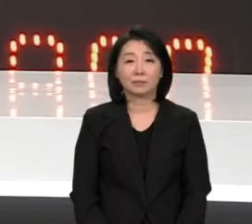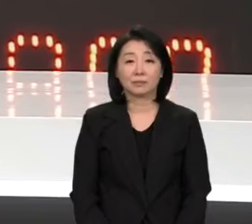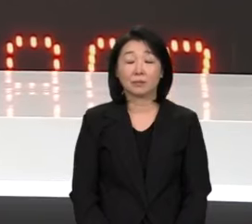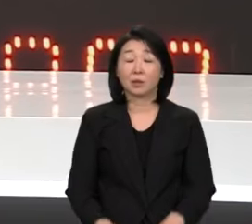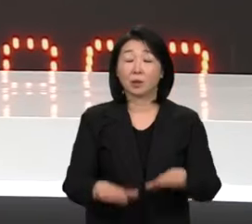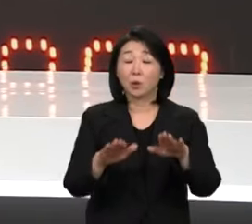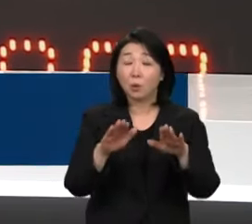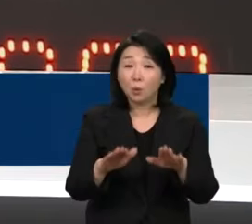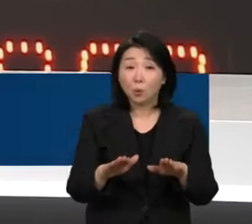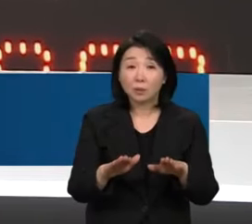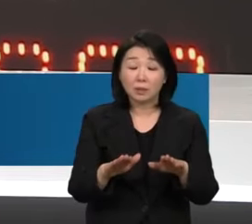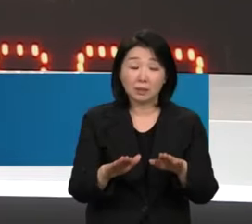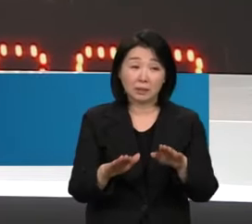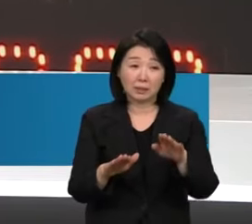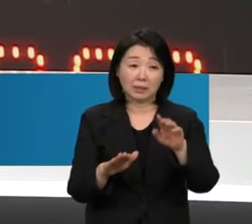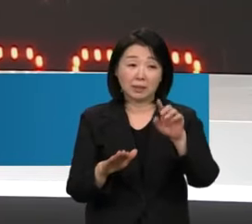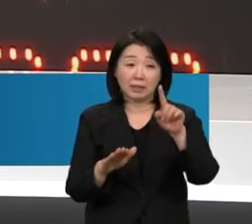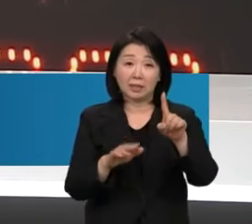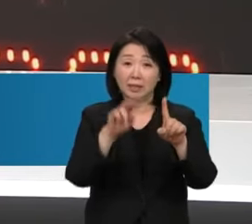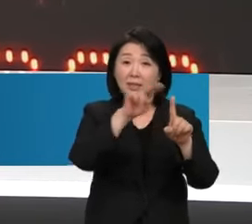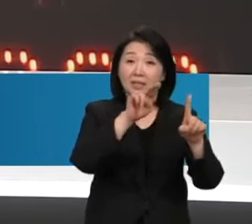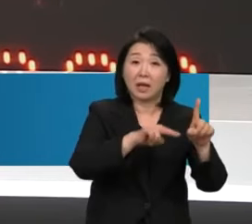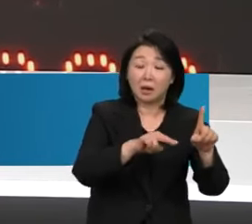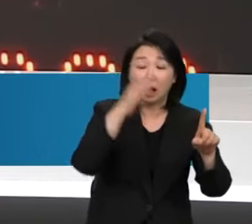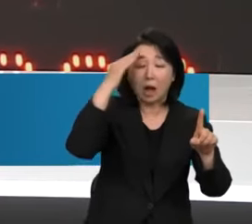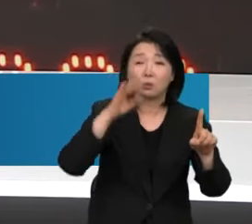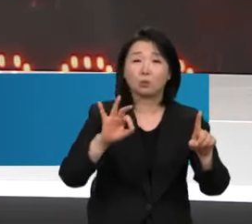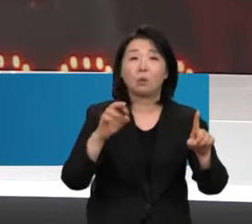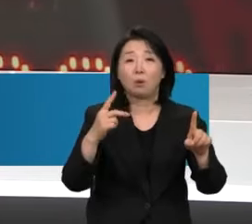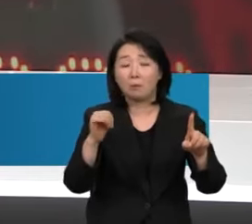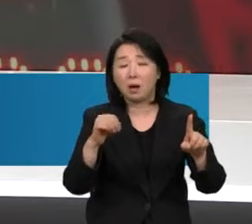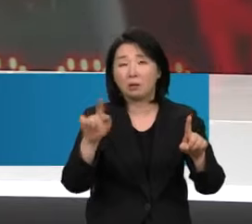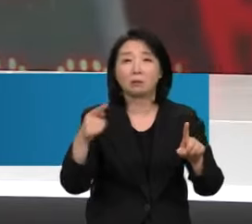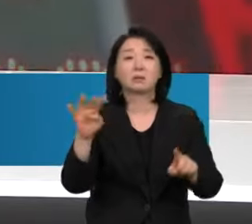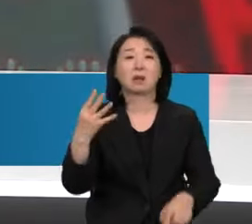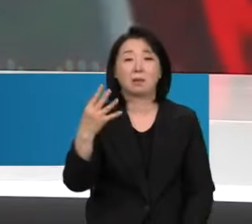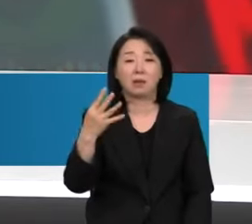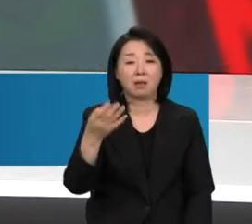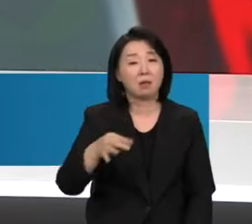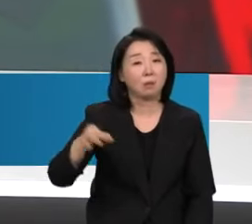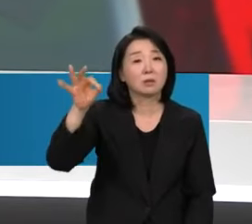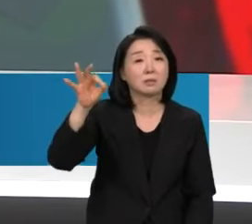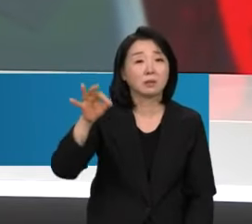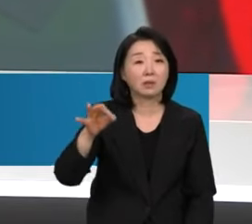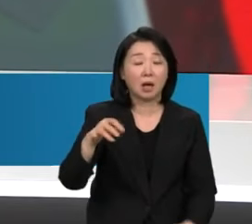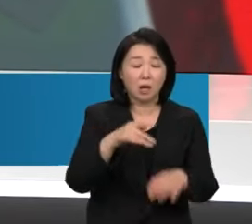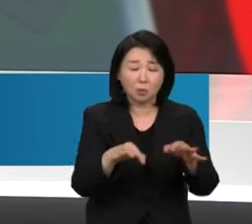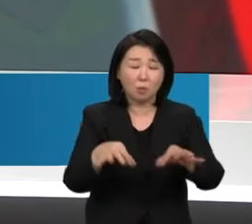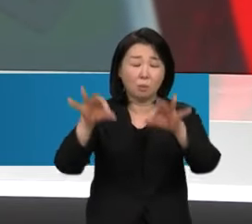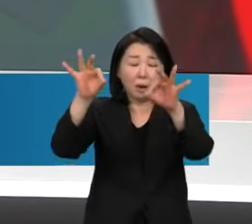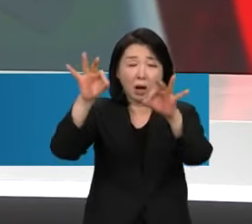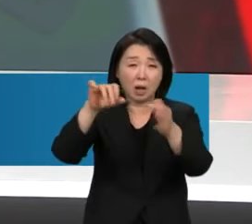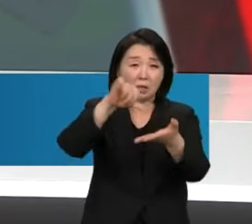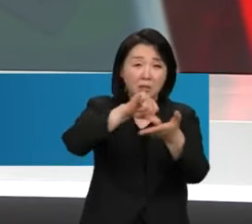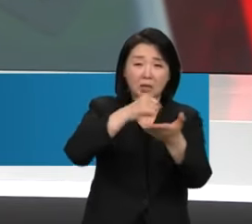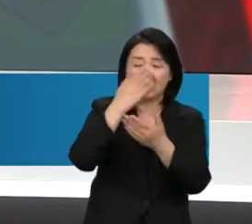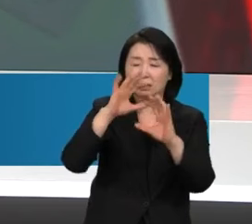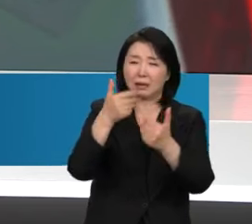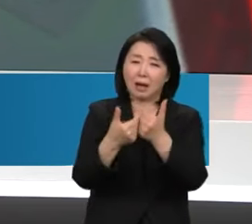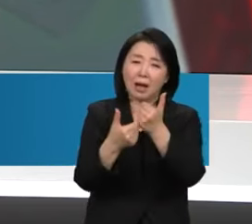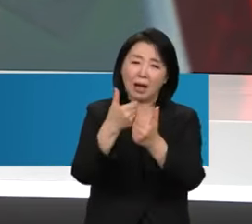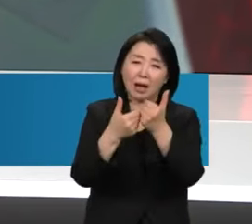네 오늘 원 달러 환율이 장중 한 때 1400원을 넘었습니다 가뜩이나 오르던 차에 이란과 이스라엘의 갈등까지